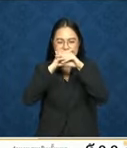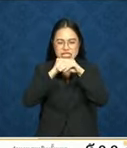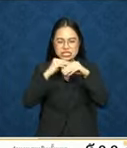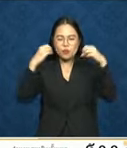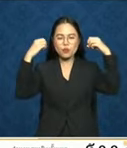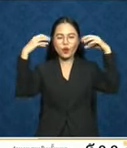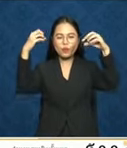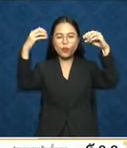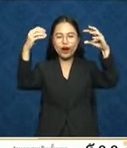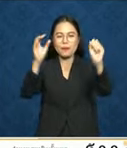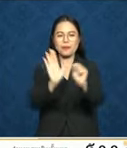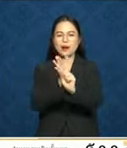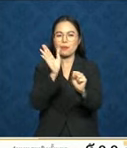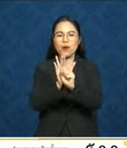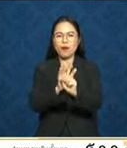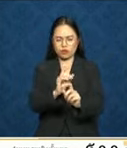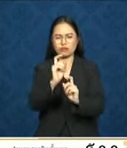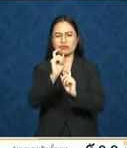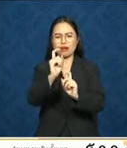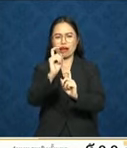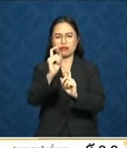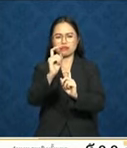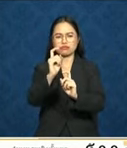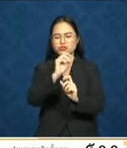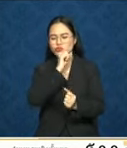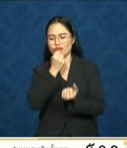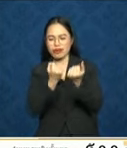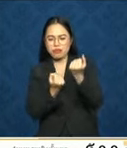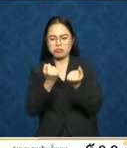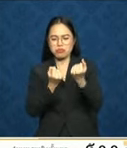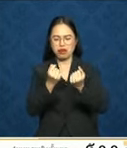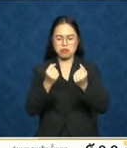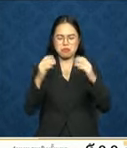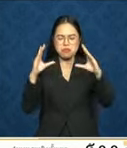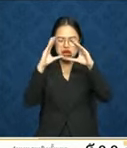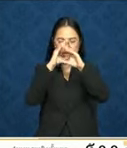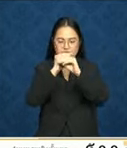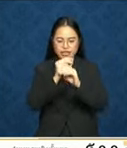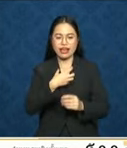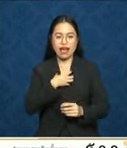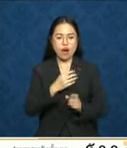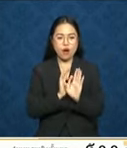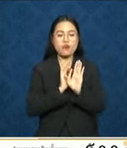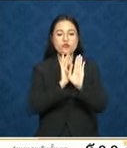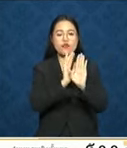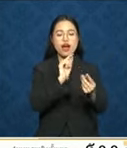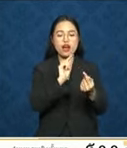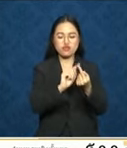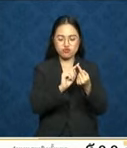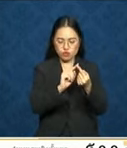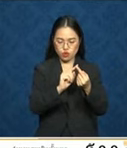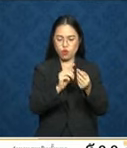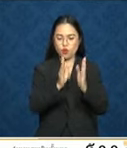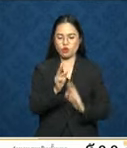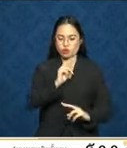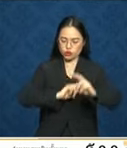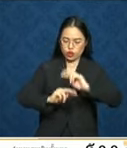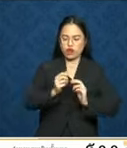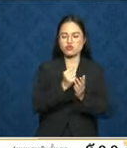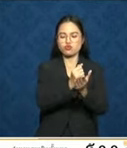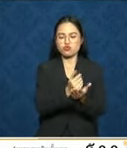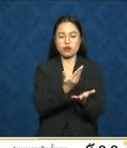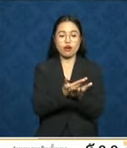างมืดแล้วก็มีความเป็นอันตรายสูงมากก็อยากจะฝากไปยังหน่วยงานกรมทางหลวงนะครับก็ของงบประมาณ